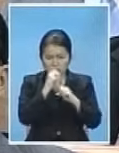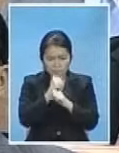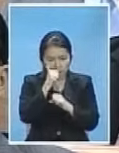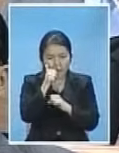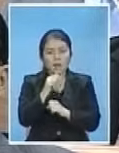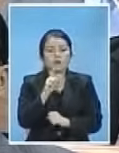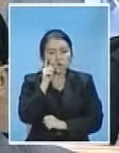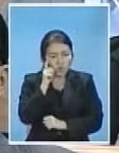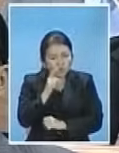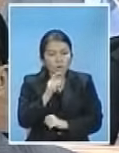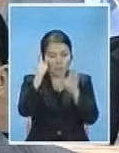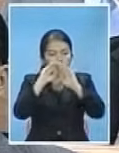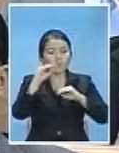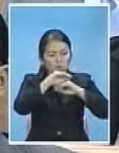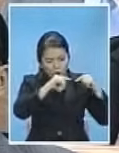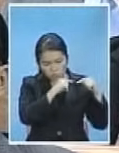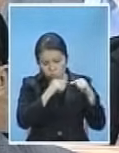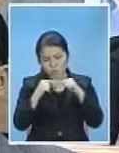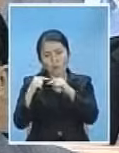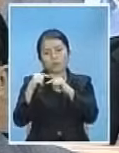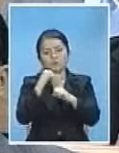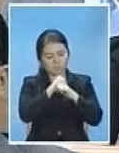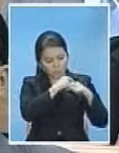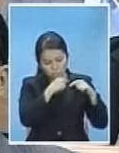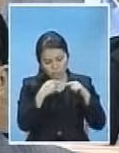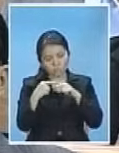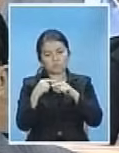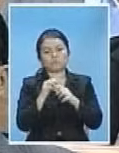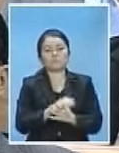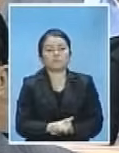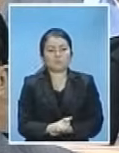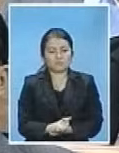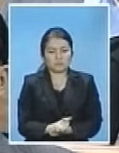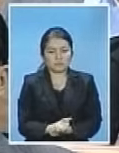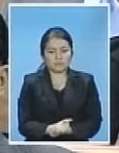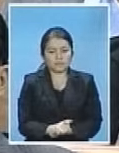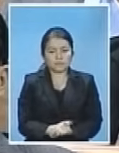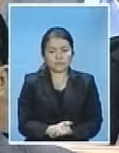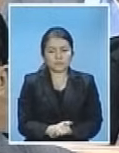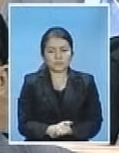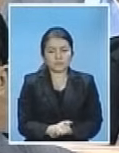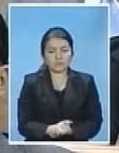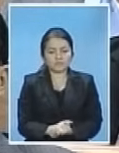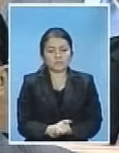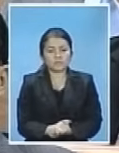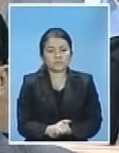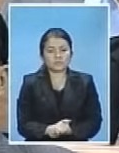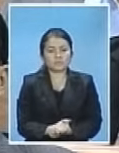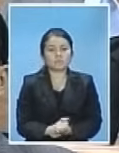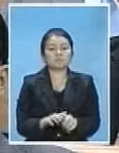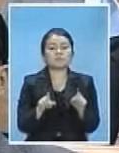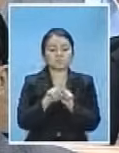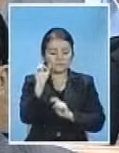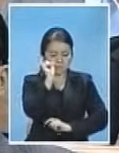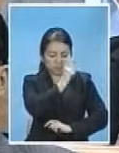ต้องยอมรับกับความต่อเนื่องกราบเรียนท่านประธานว่าขออนุญาตว่าพระบาทสมเด็จพระเจ้าอยู่หัวท่านเส